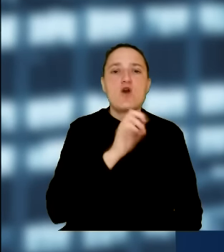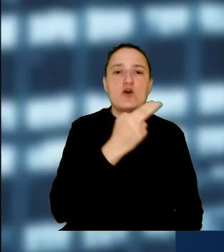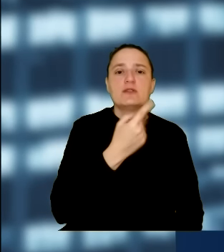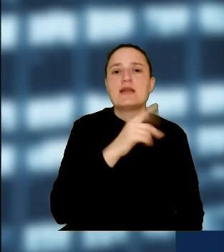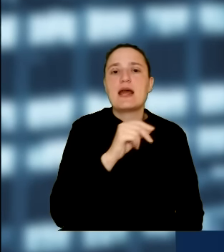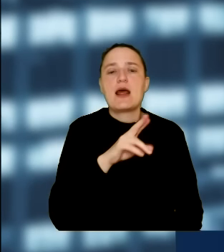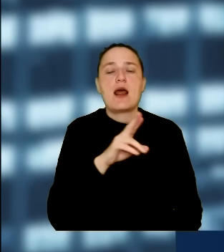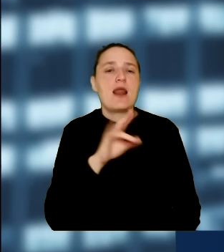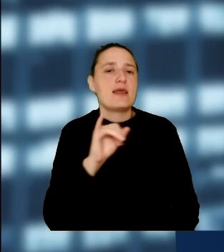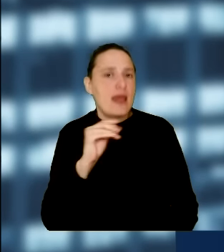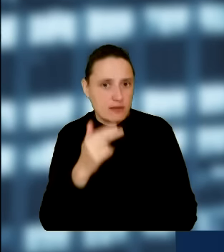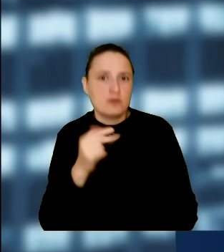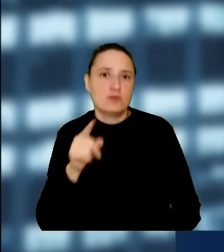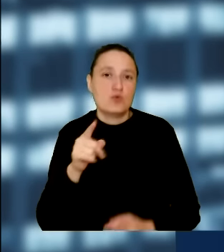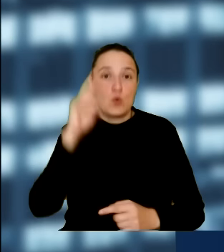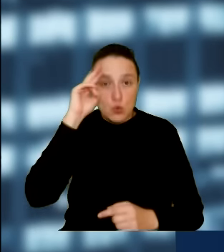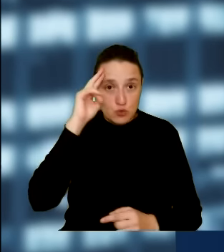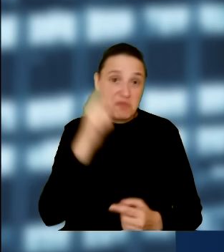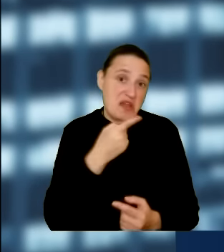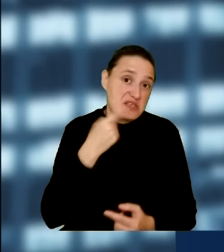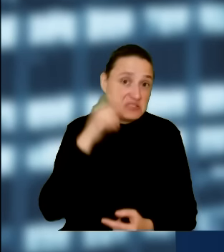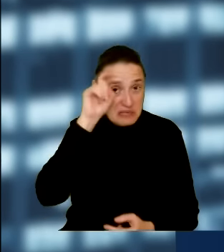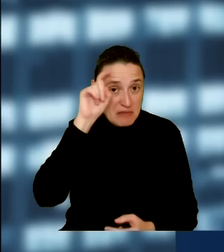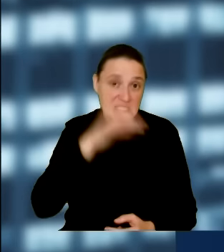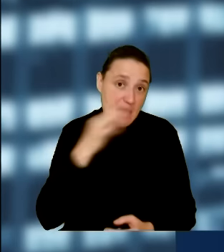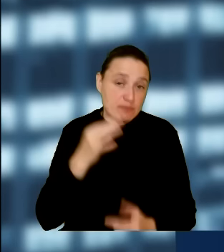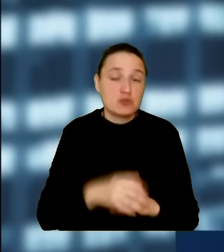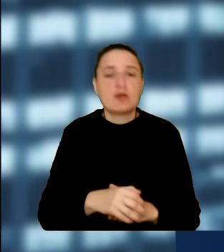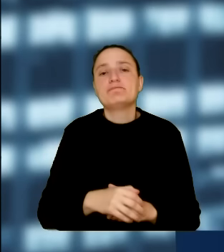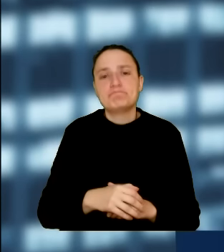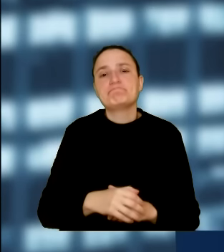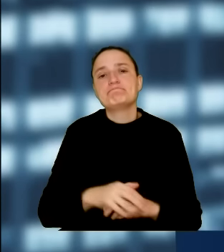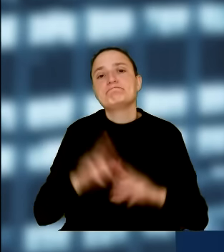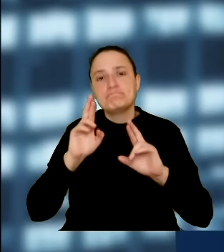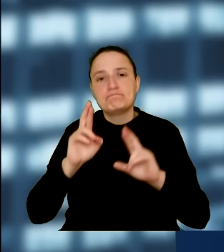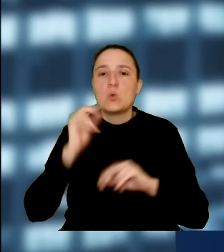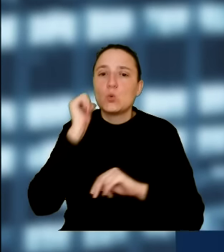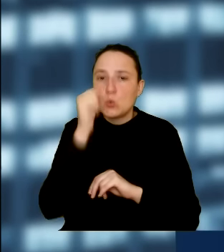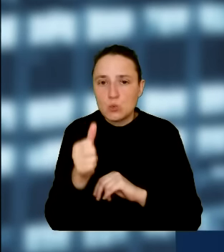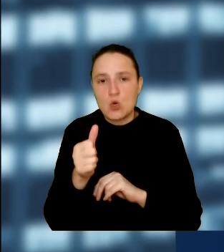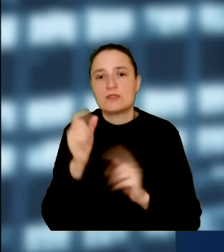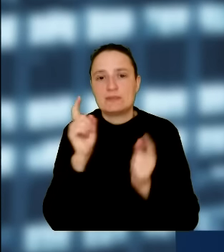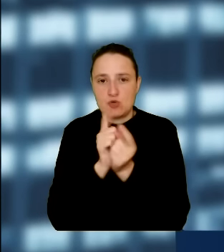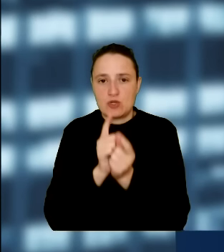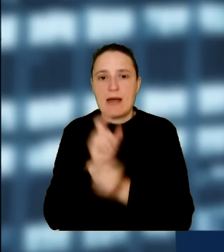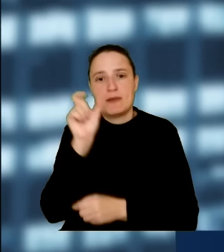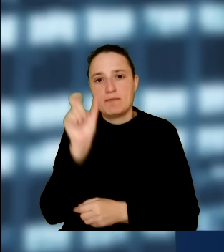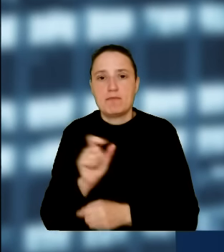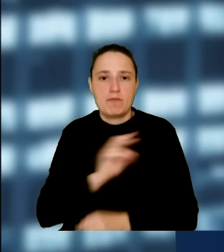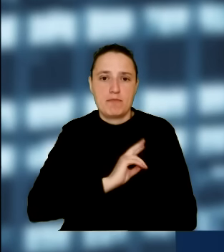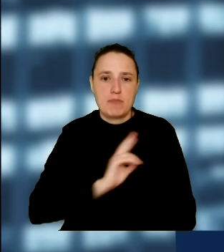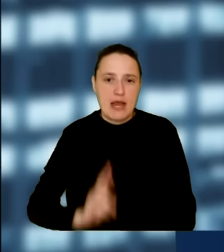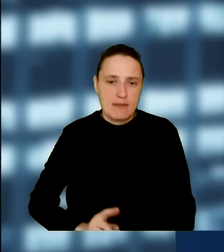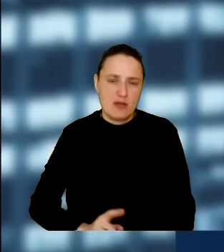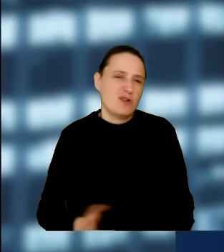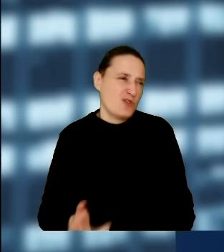chyba bliższy niż polski. Liczymy, że jutro spotkamy się z premierem, sprawa nie jest rozwiązana. Widać arogancję pana premiera, tak